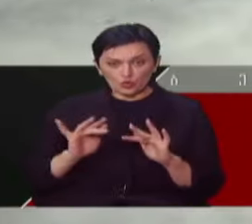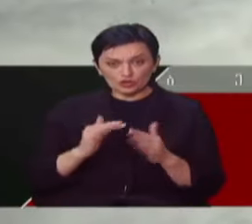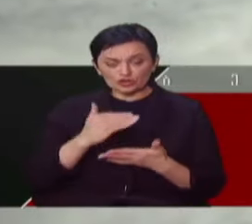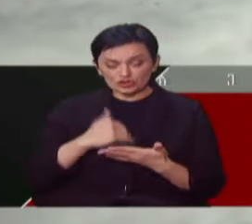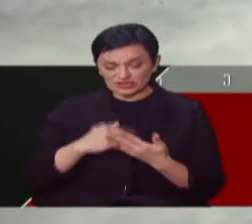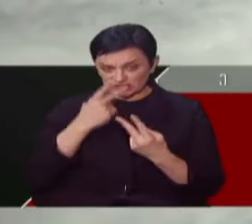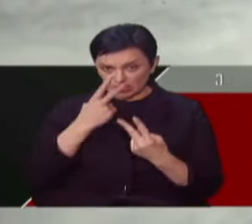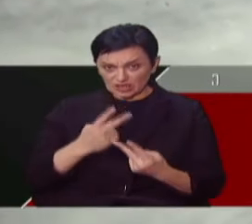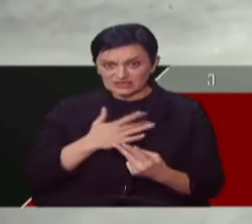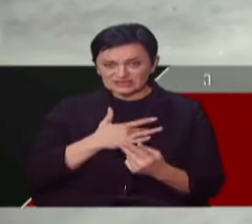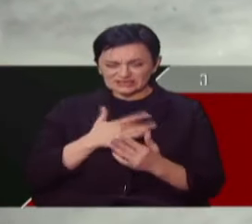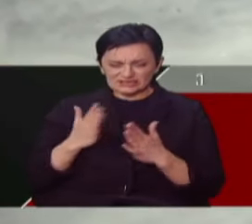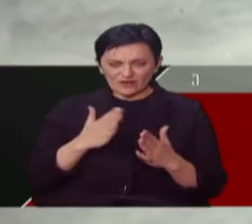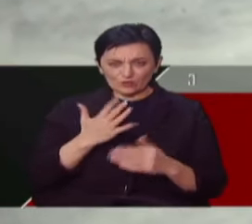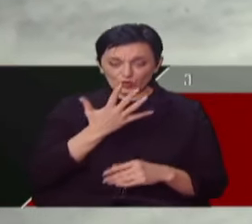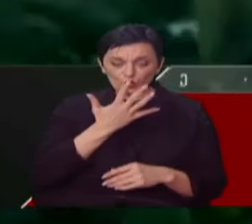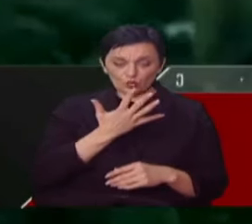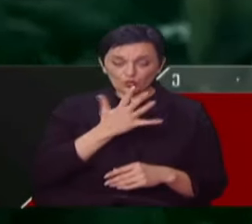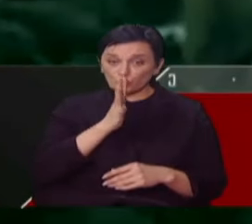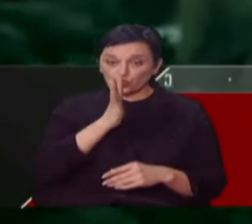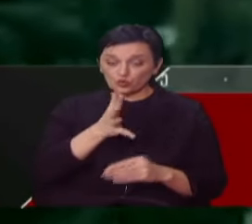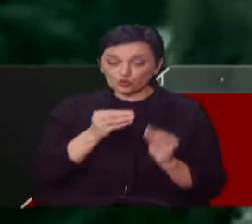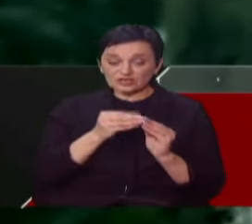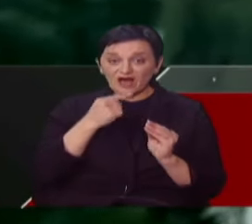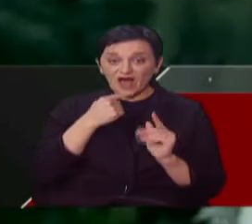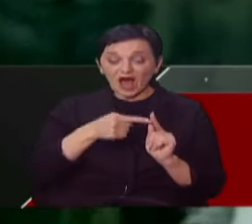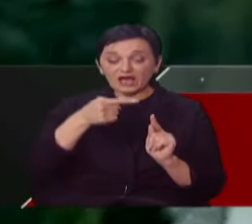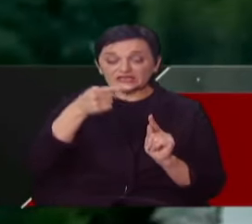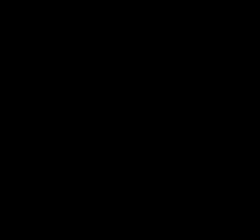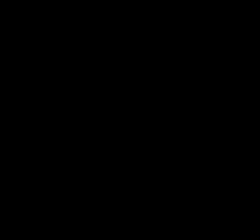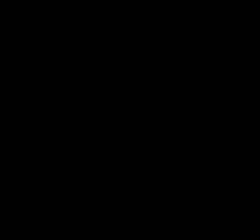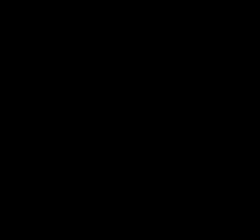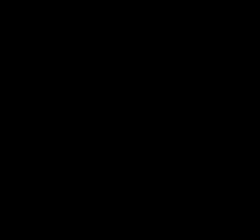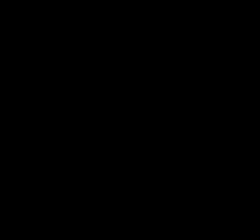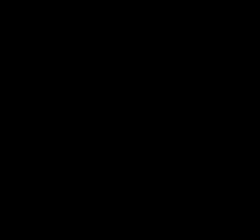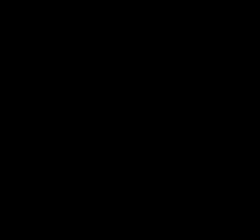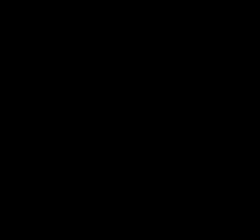ședege bizdanahua, sau araudod, hutidanat slam de perioci, knebașe sadzlebeli.